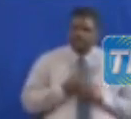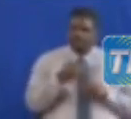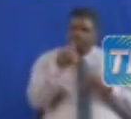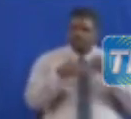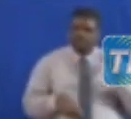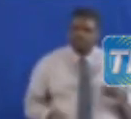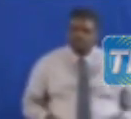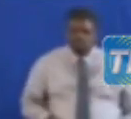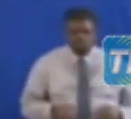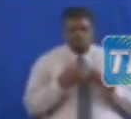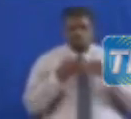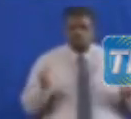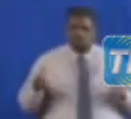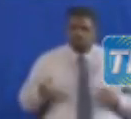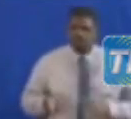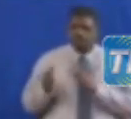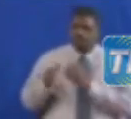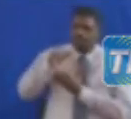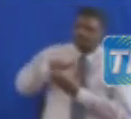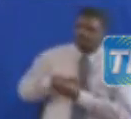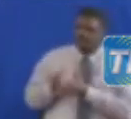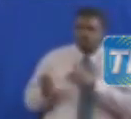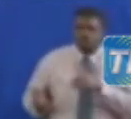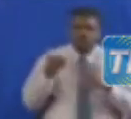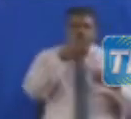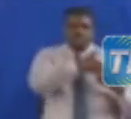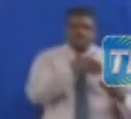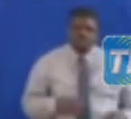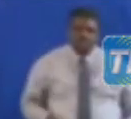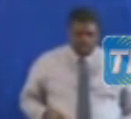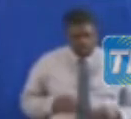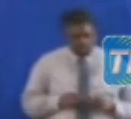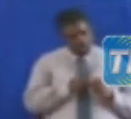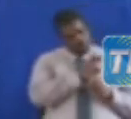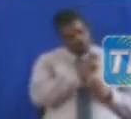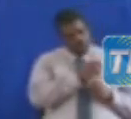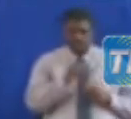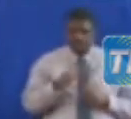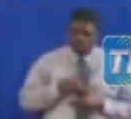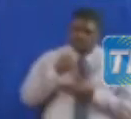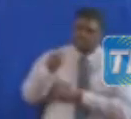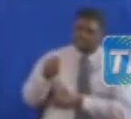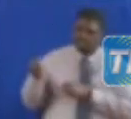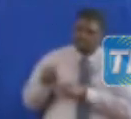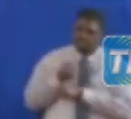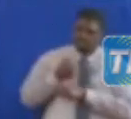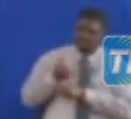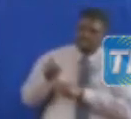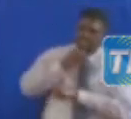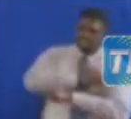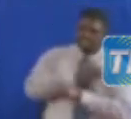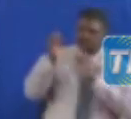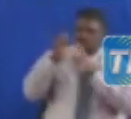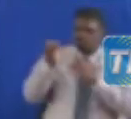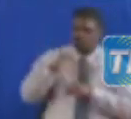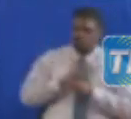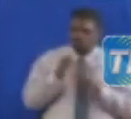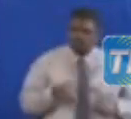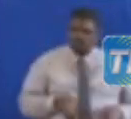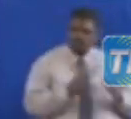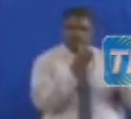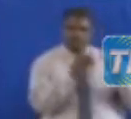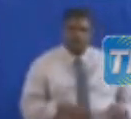yafuatayo: kufungua barabara mahali kusikofikika na kulinda uwekezaji ambao ulishafanyika katika miundombinu ya